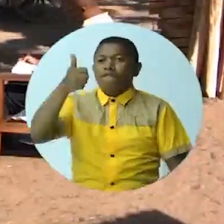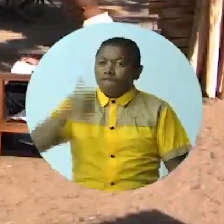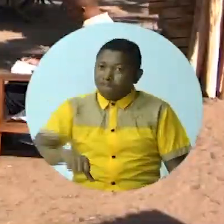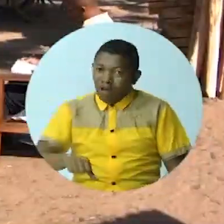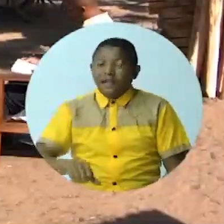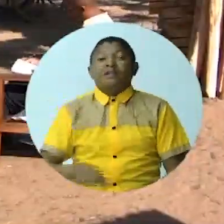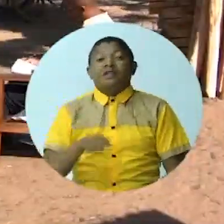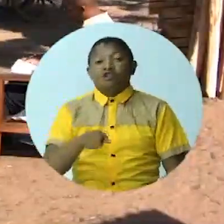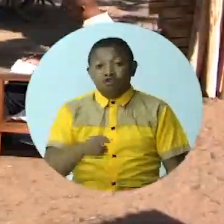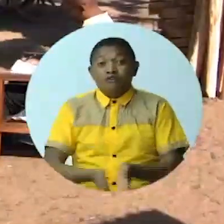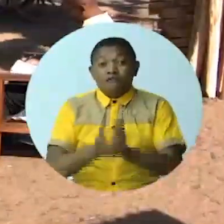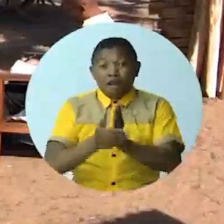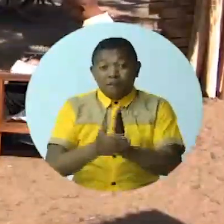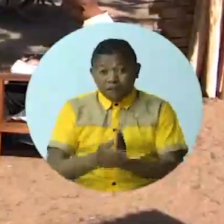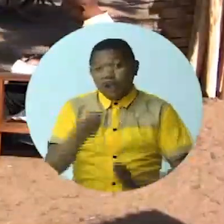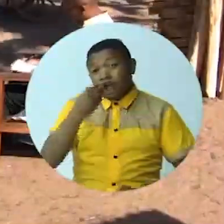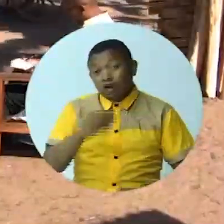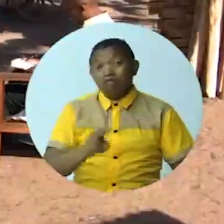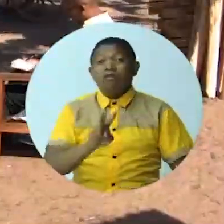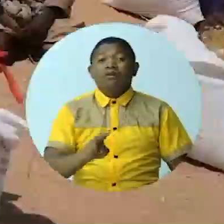sy vary ihany fa mangahazo,